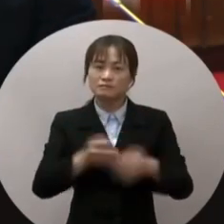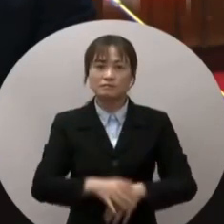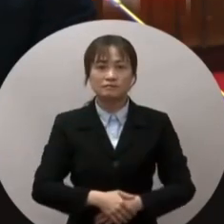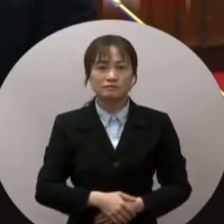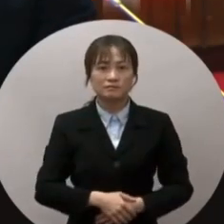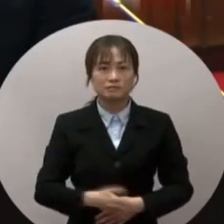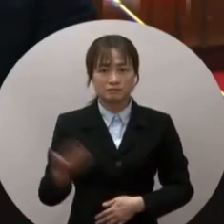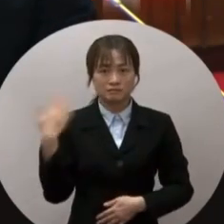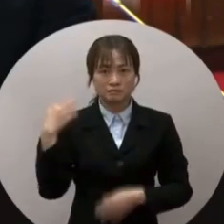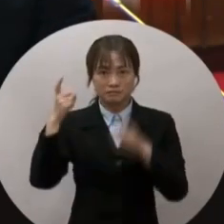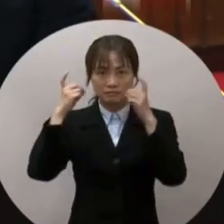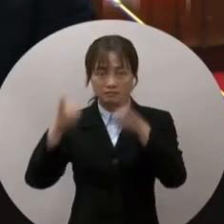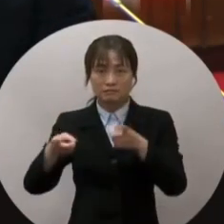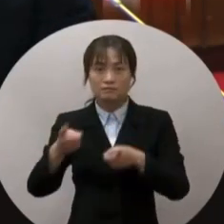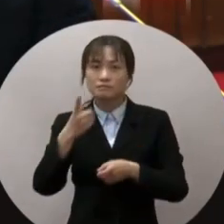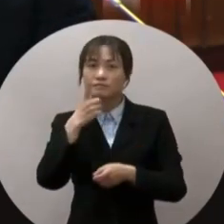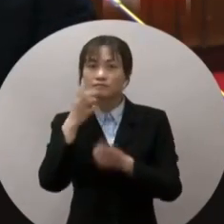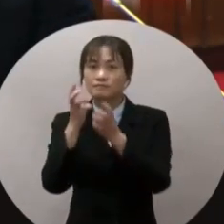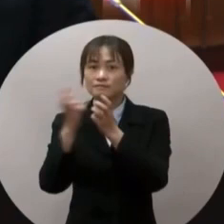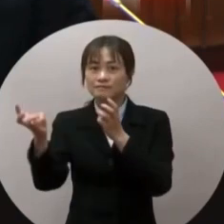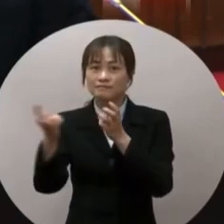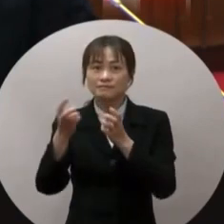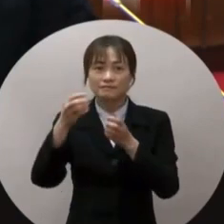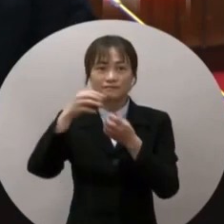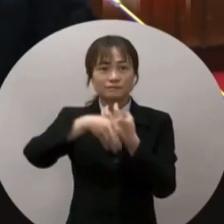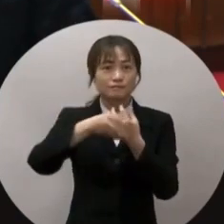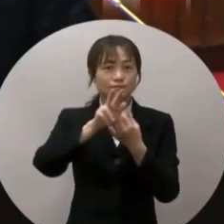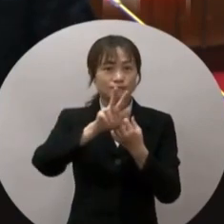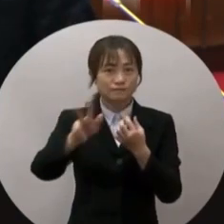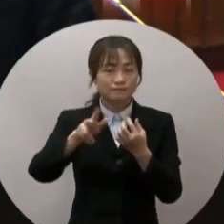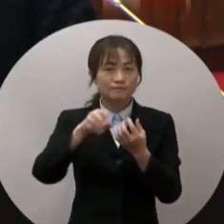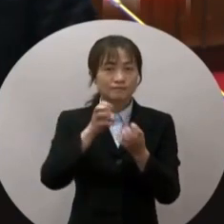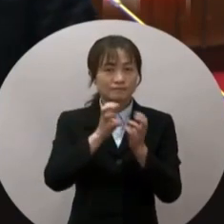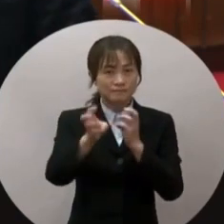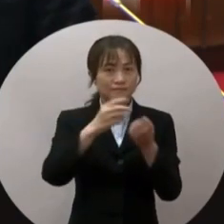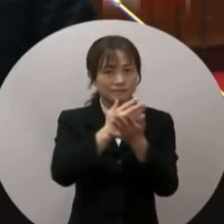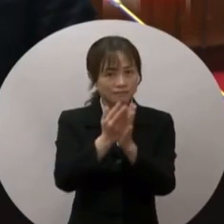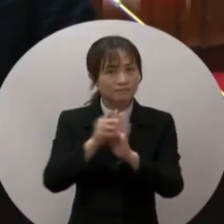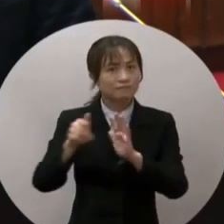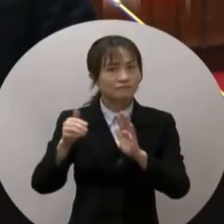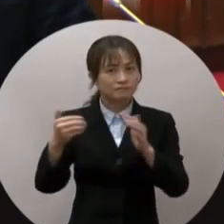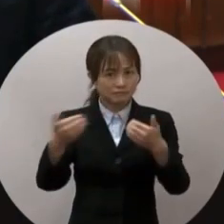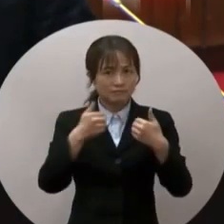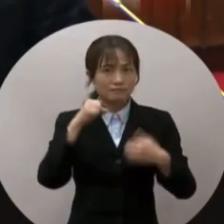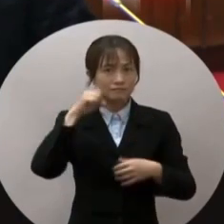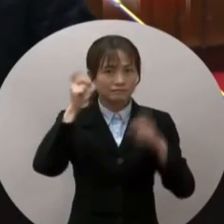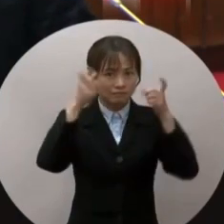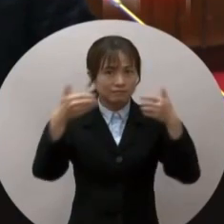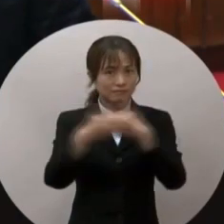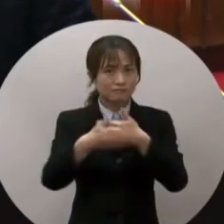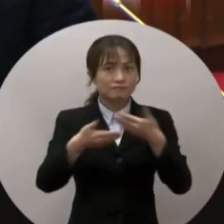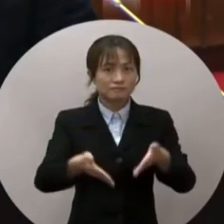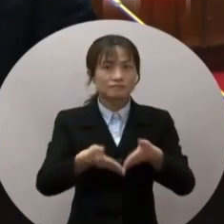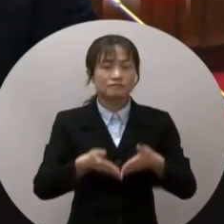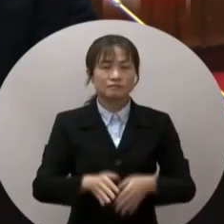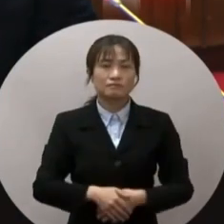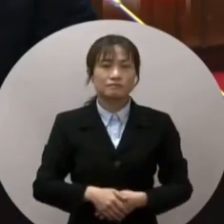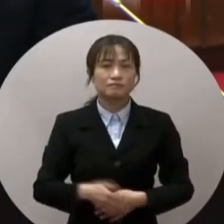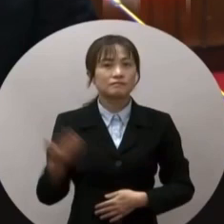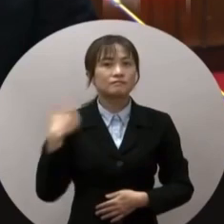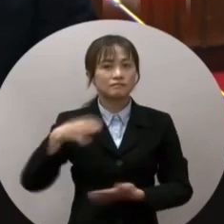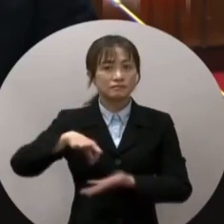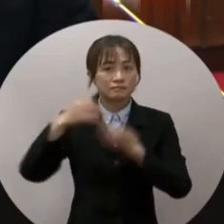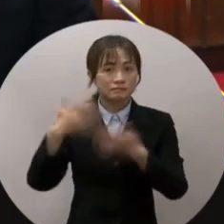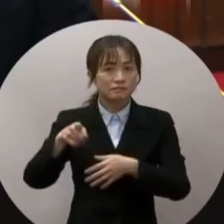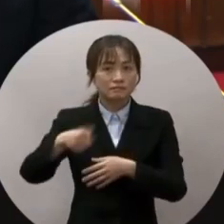我們的高雄的紅線橘線到現在黃線對高雄都非常重要那剛剛有委員也提到高雄的紅線南岩這個也